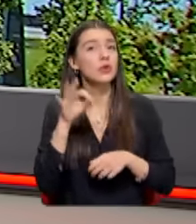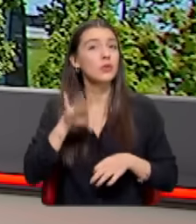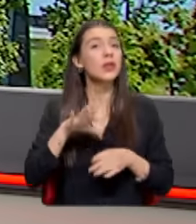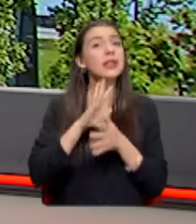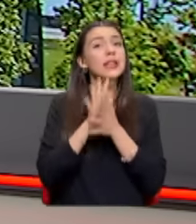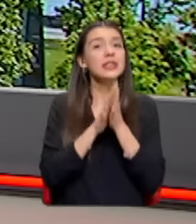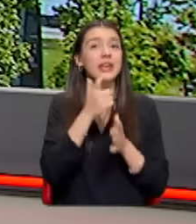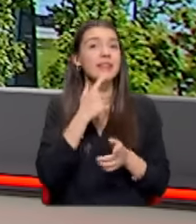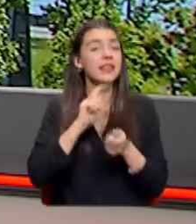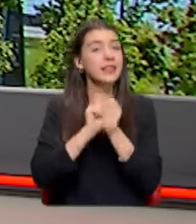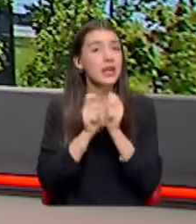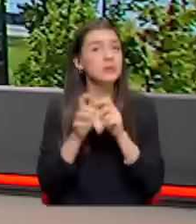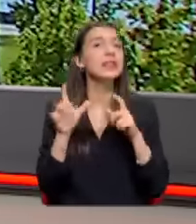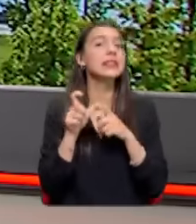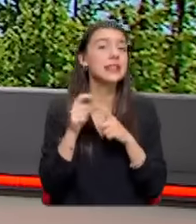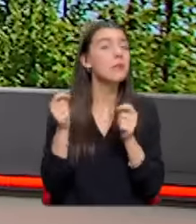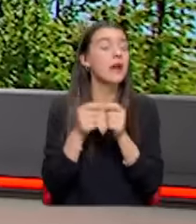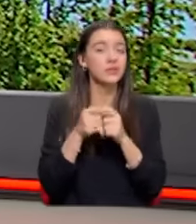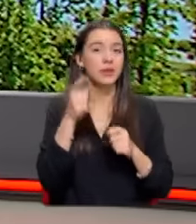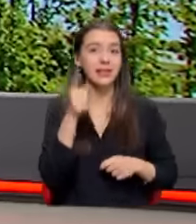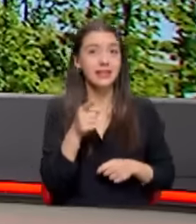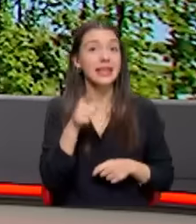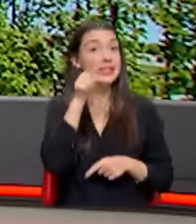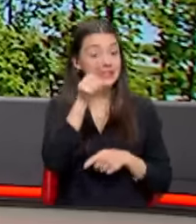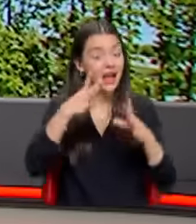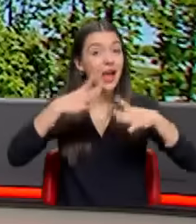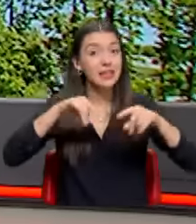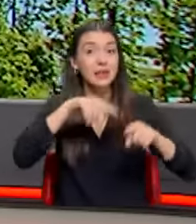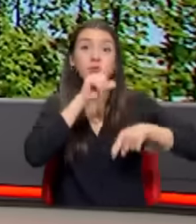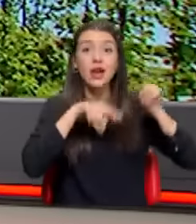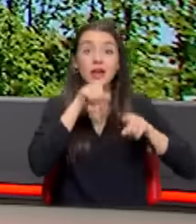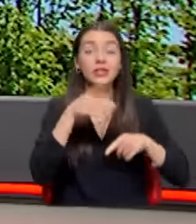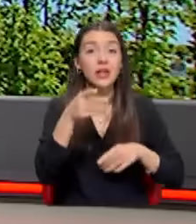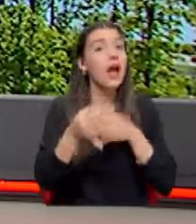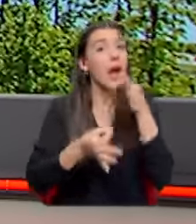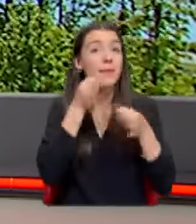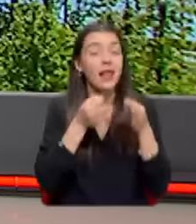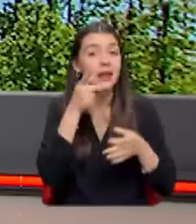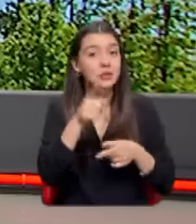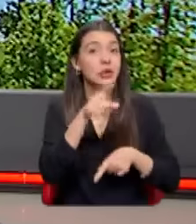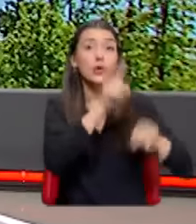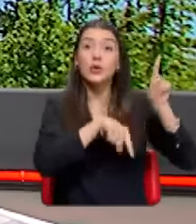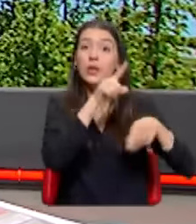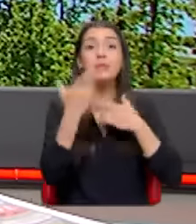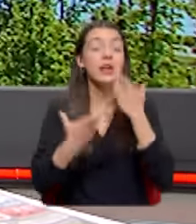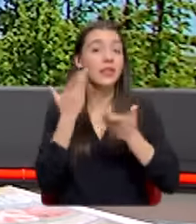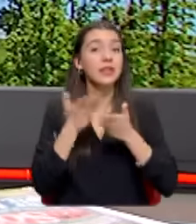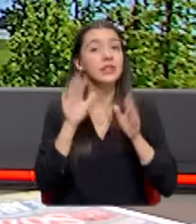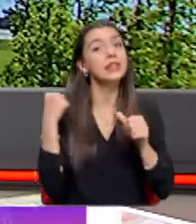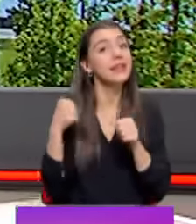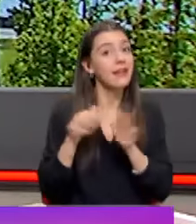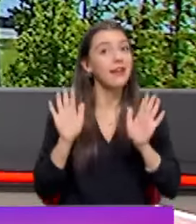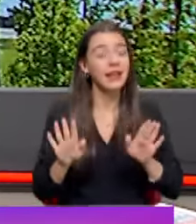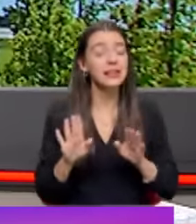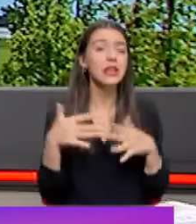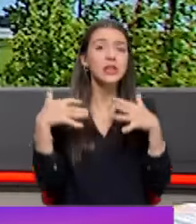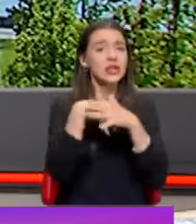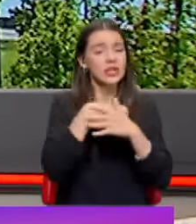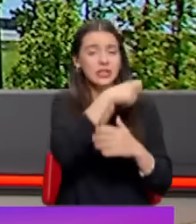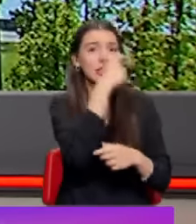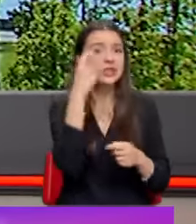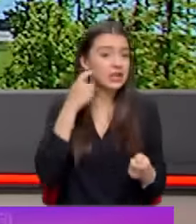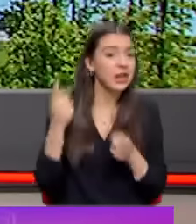dili tercümanımız Sinem Başman. Size hazırladığımız akışı, haberlerimizi, gündemimizi aktaracağız yine. Gecenin sıcak